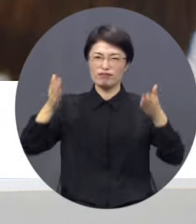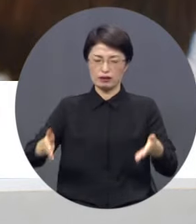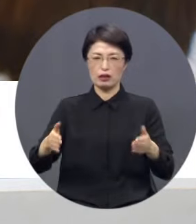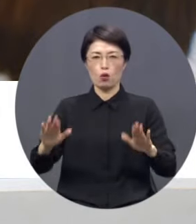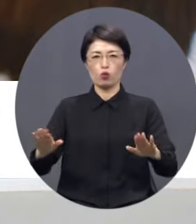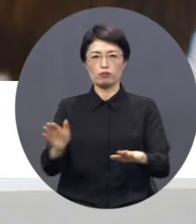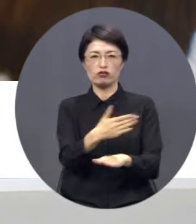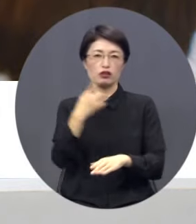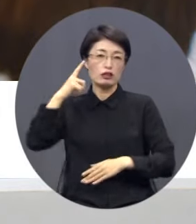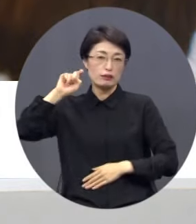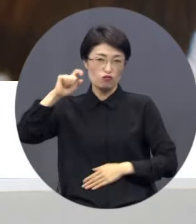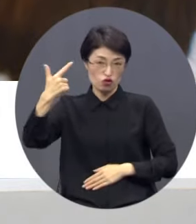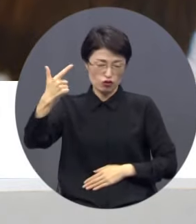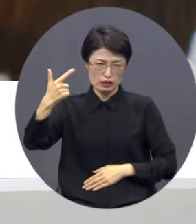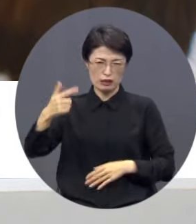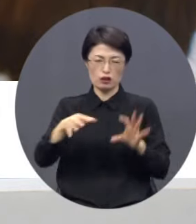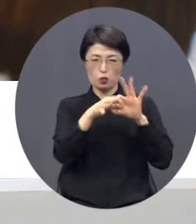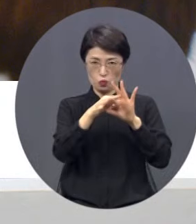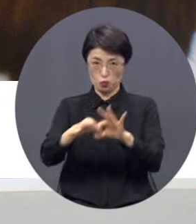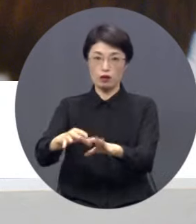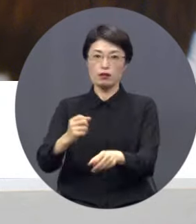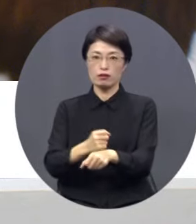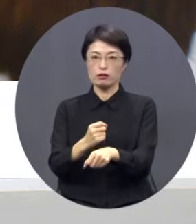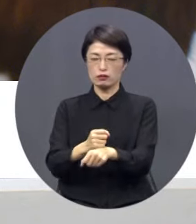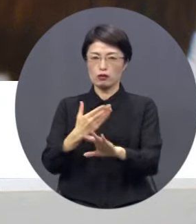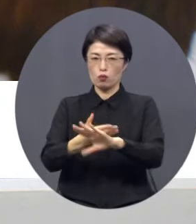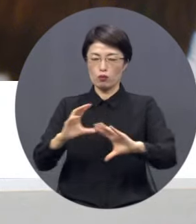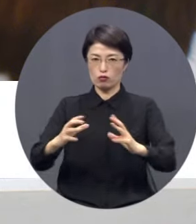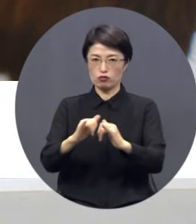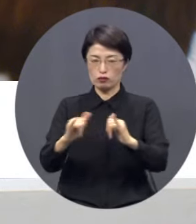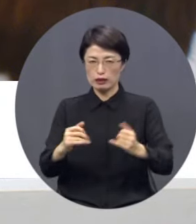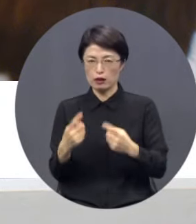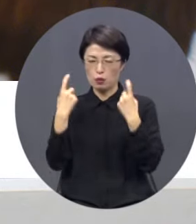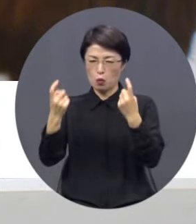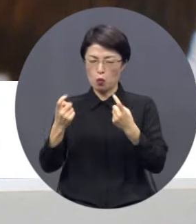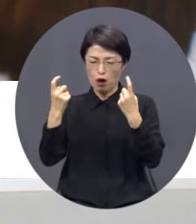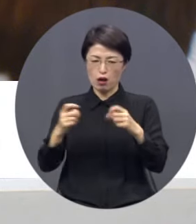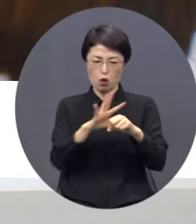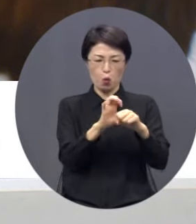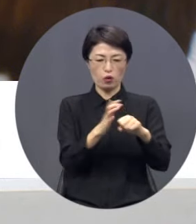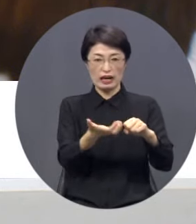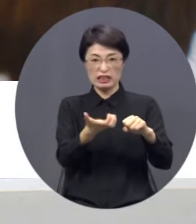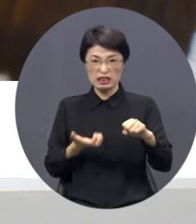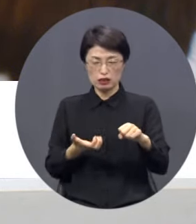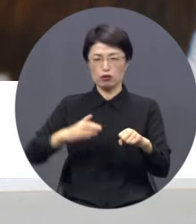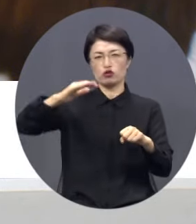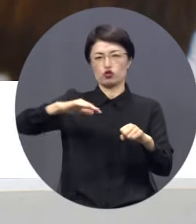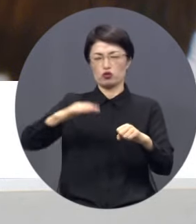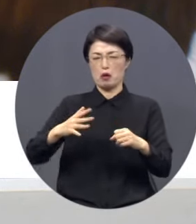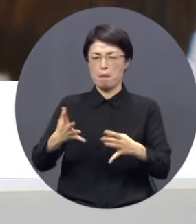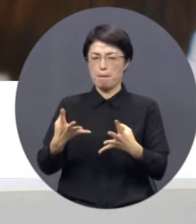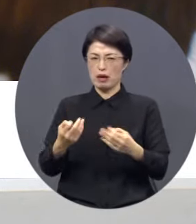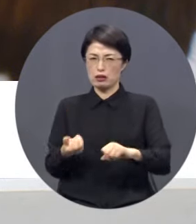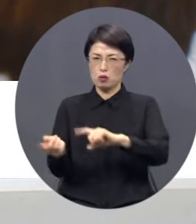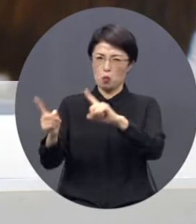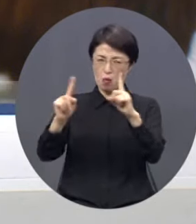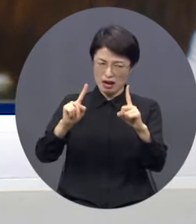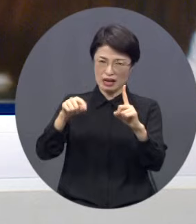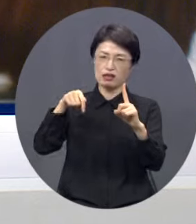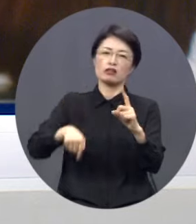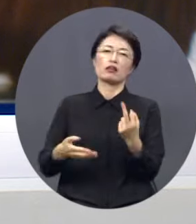이어지는데요. 외국인 관광객이 코로나19 이전 수준으로 빠르게 회복한 제주에서 환영 행사가